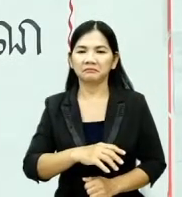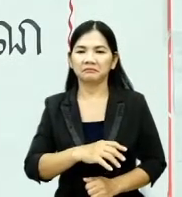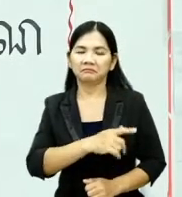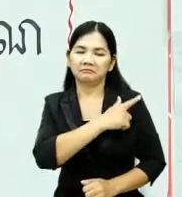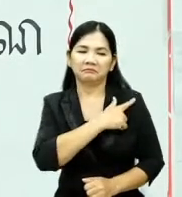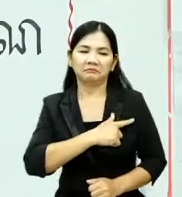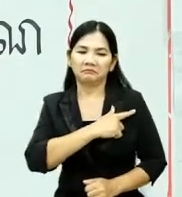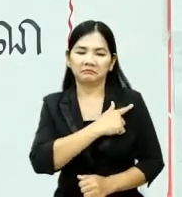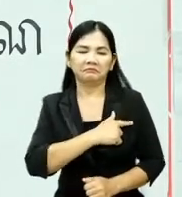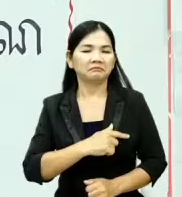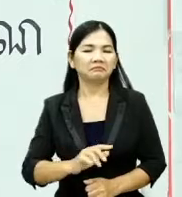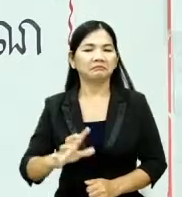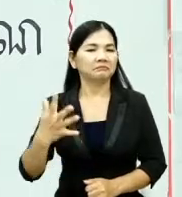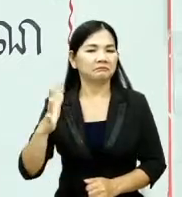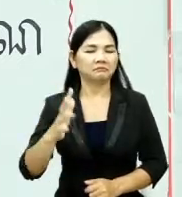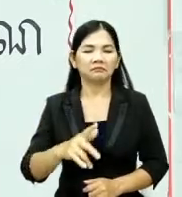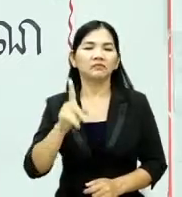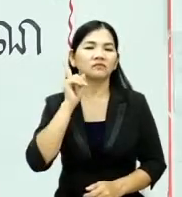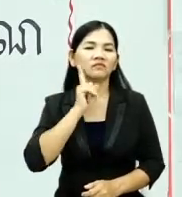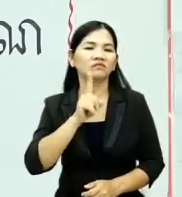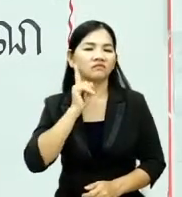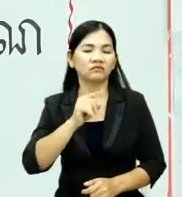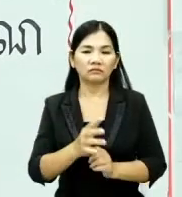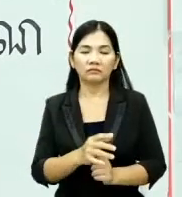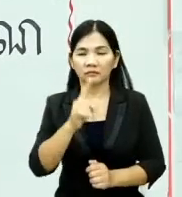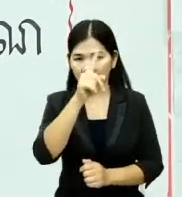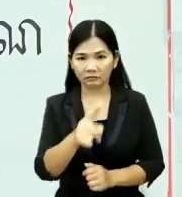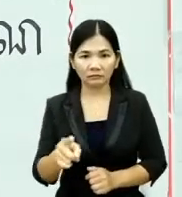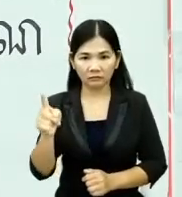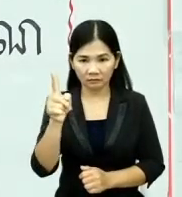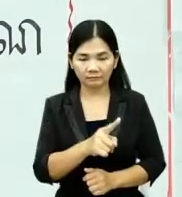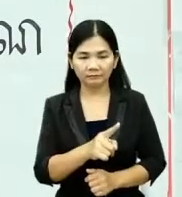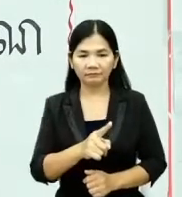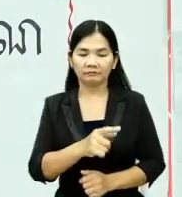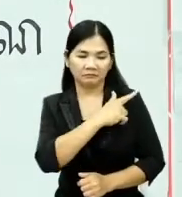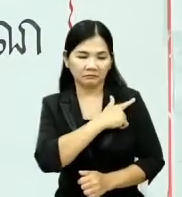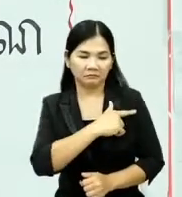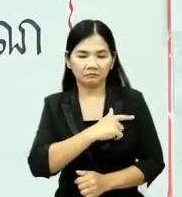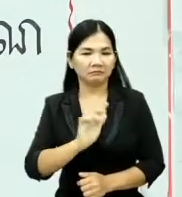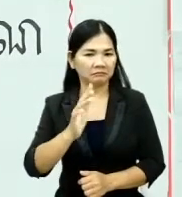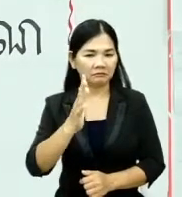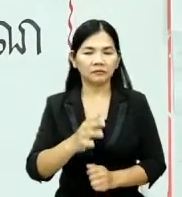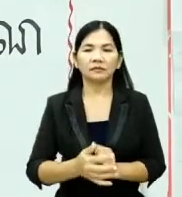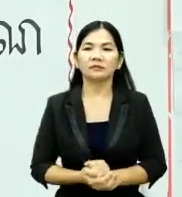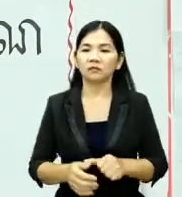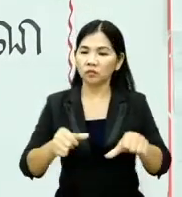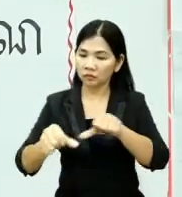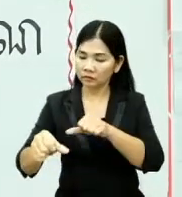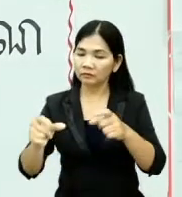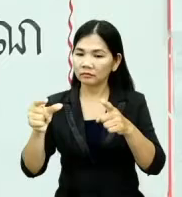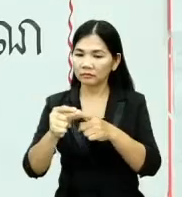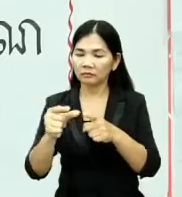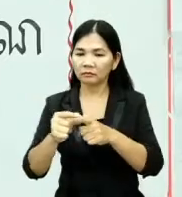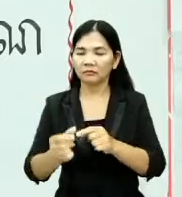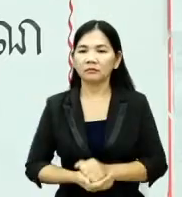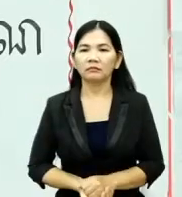chà con thà ăn té bỏ té này cứ khoai mùi ha cứ dừng ăn cho té tạm ăn tạm ăn tiếc cứ mở bị